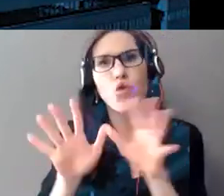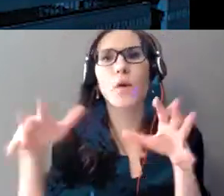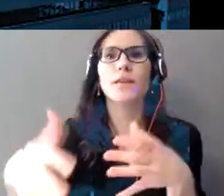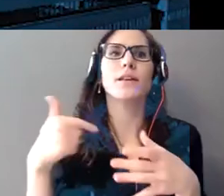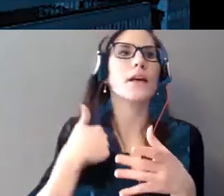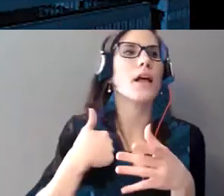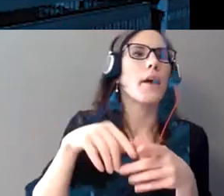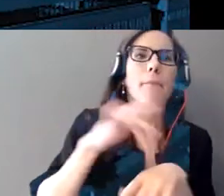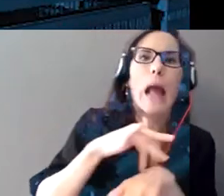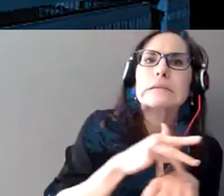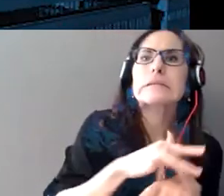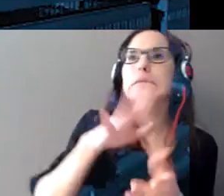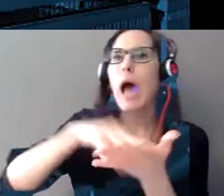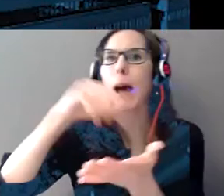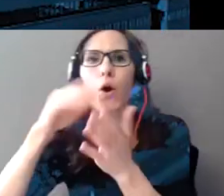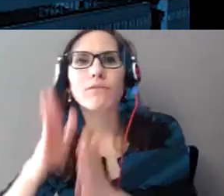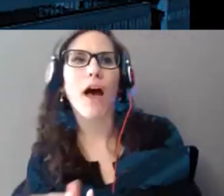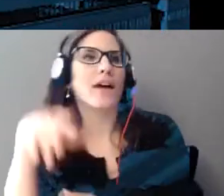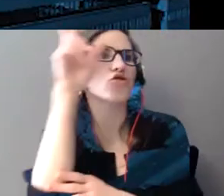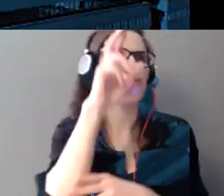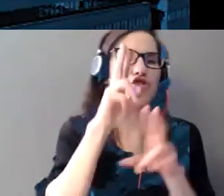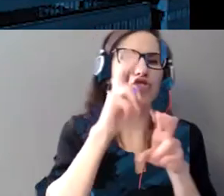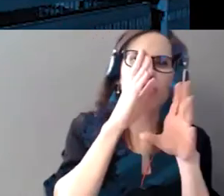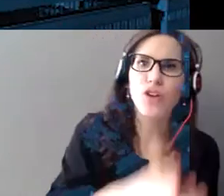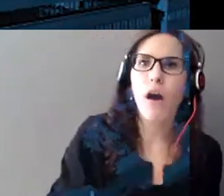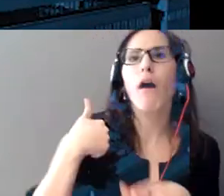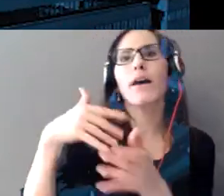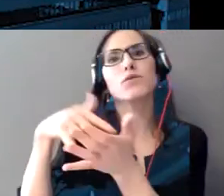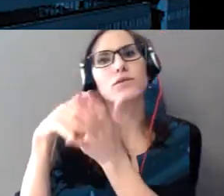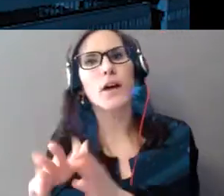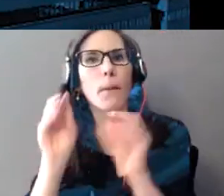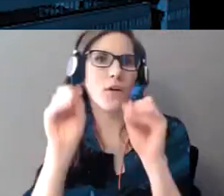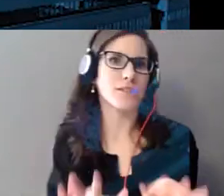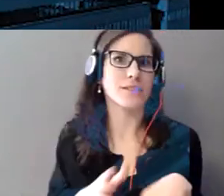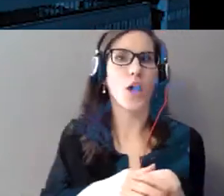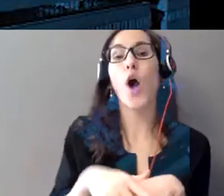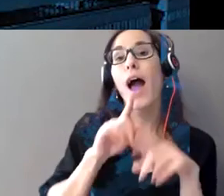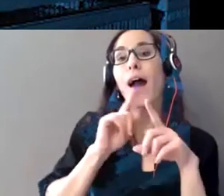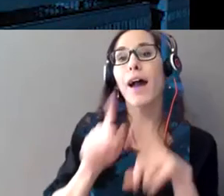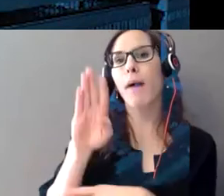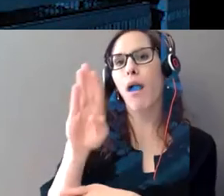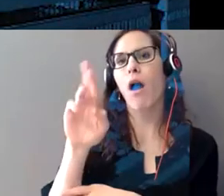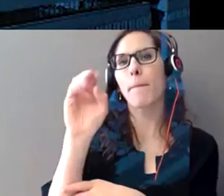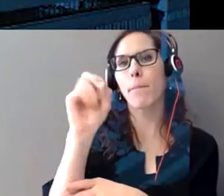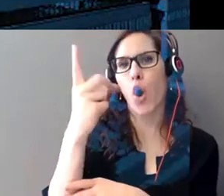chercheuses d'étudiants d'étudiantes le rapport Brodeur avait bien mis en place qu'on avait atteint